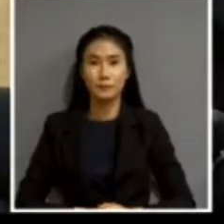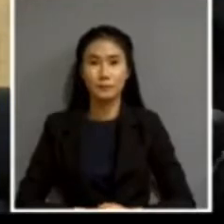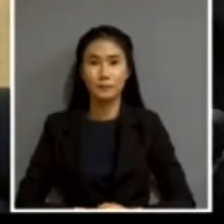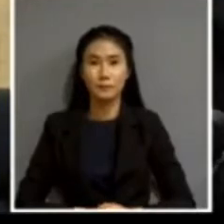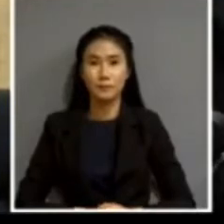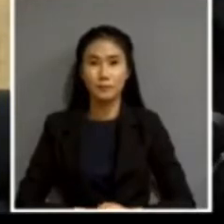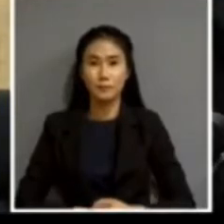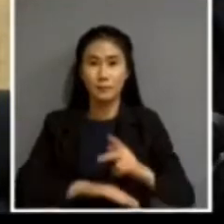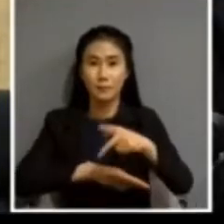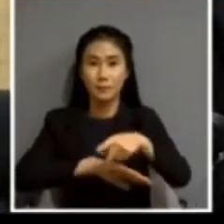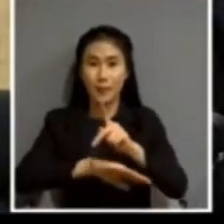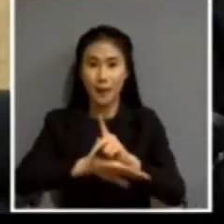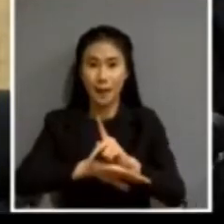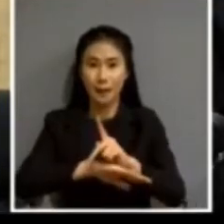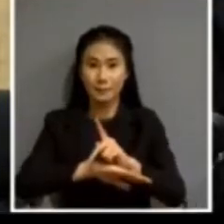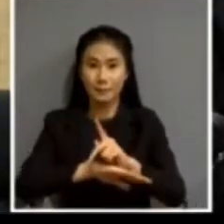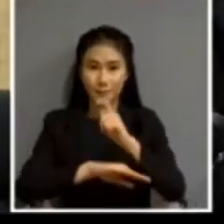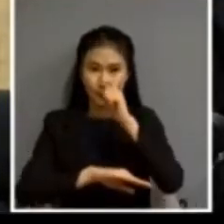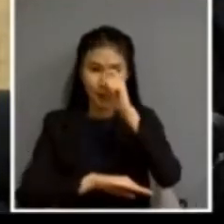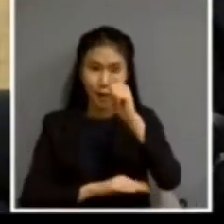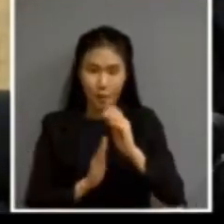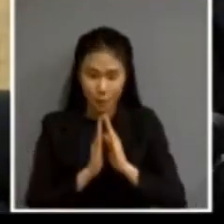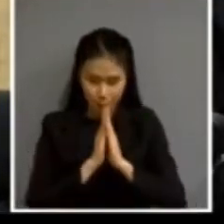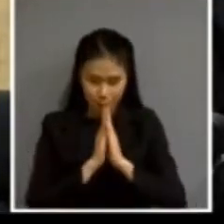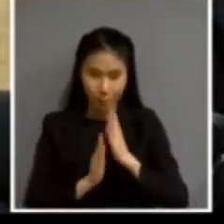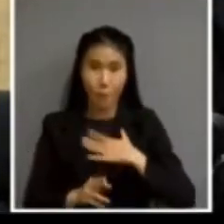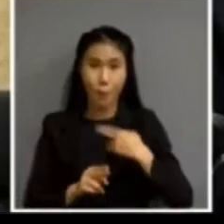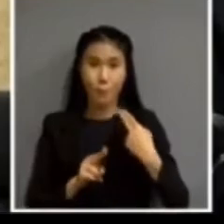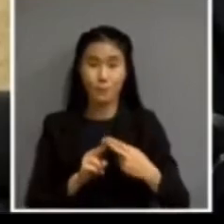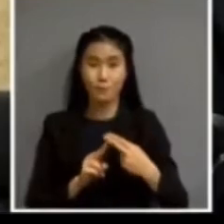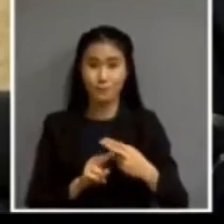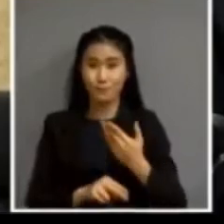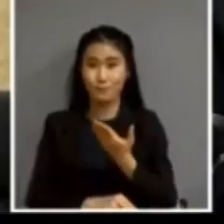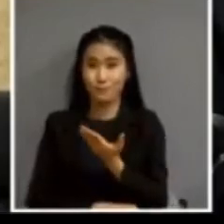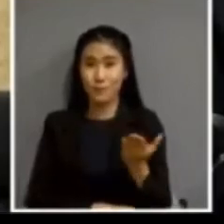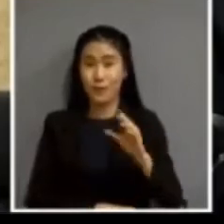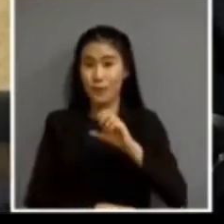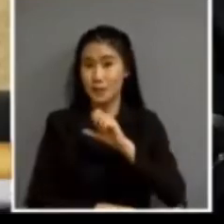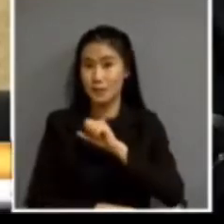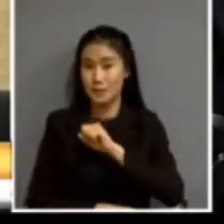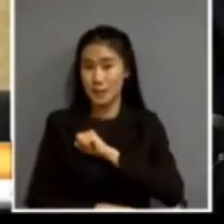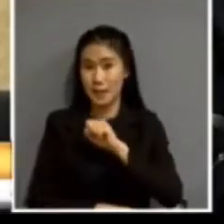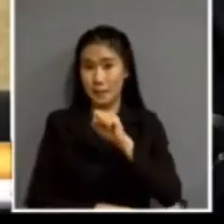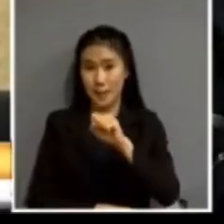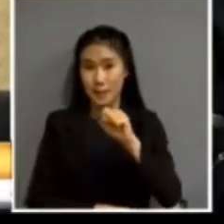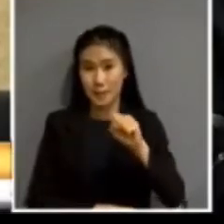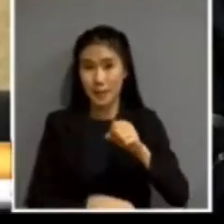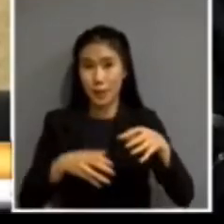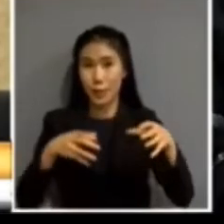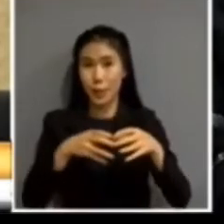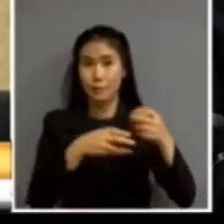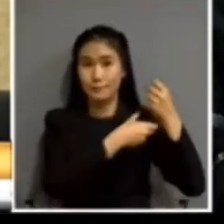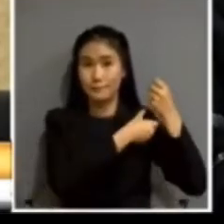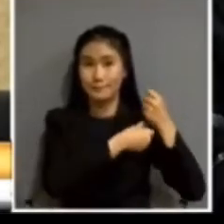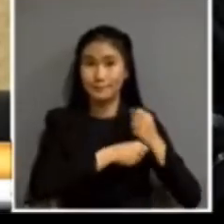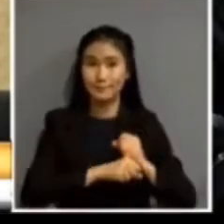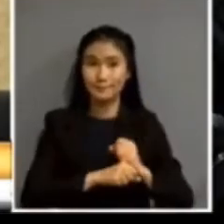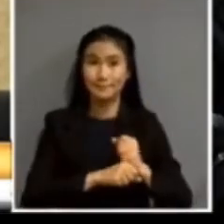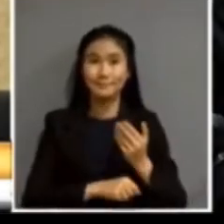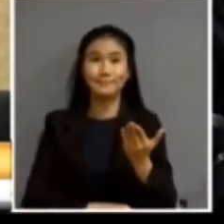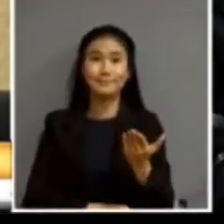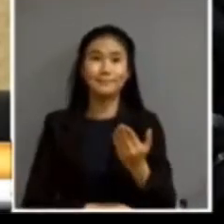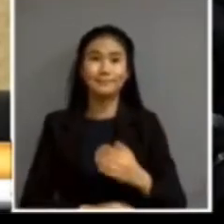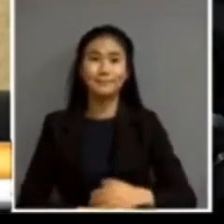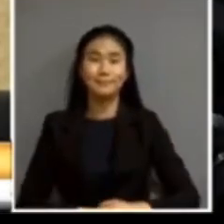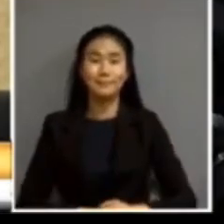ท่านประธานที่เคารพกระผมนฤทธิ์คำนุรักษ์สมาชิกสภาผู้แทนราษฎรจังหวัดพัทลุงพรรคประชาธิปัตย์ผมขออนุญ